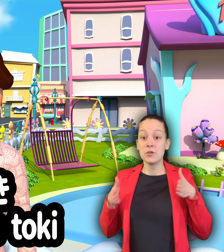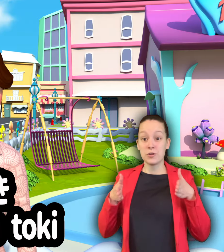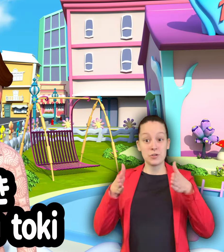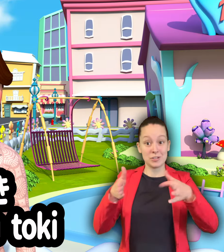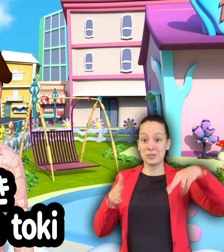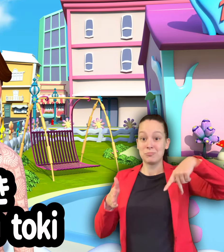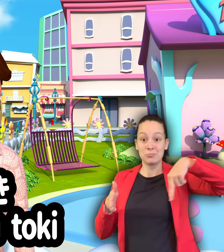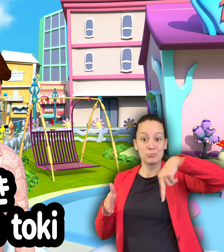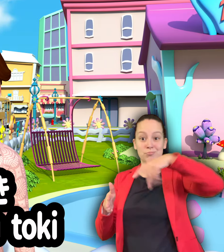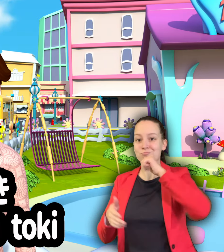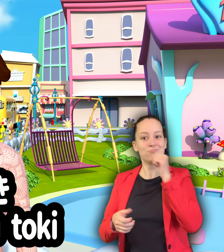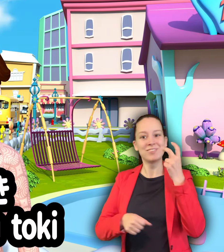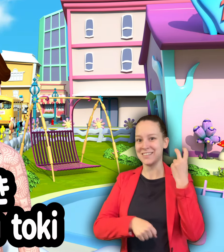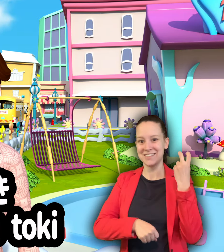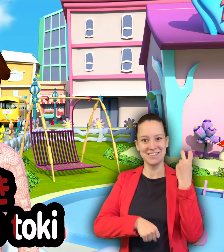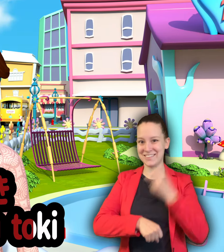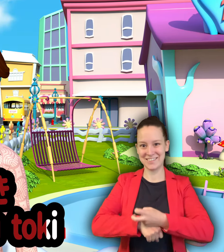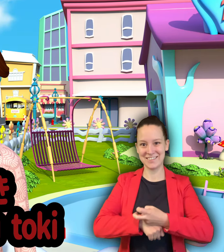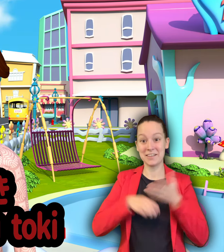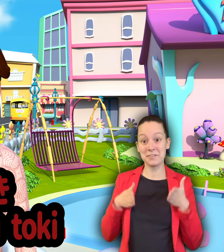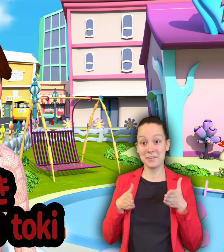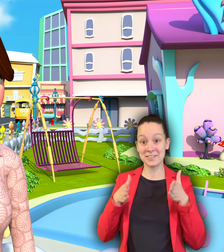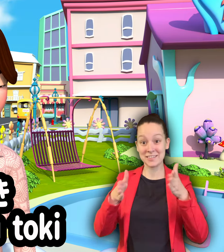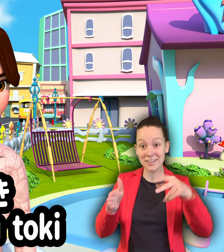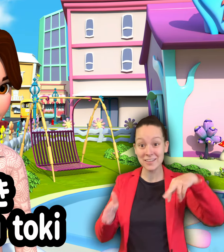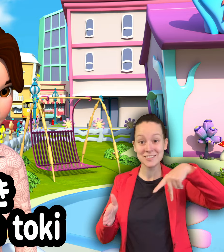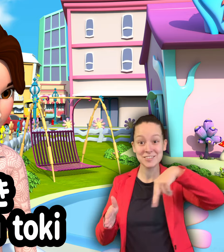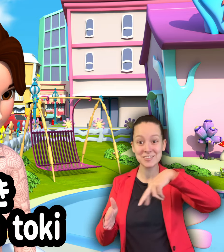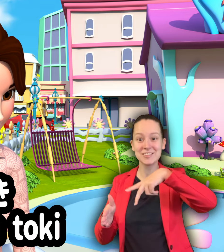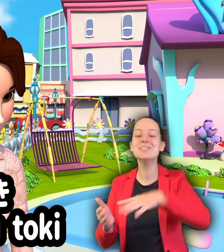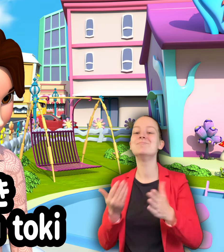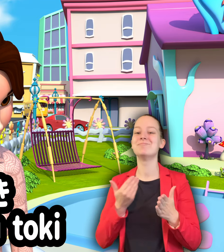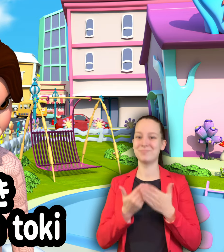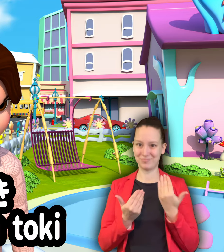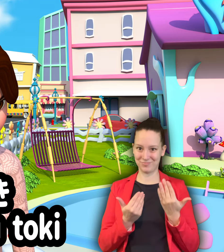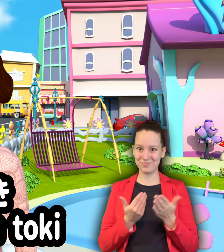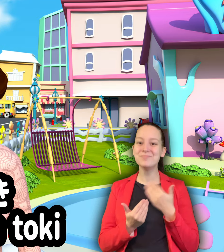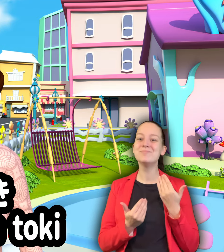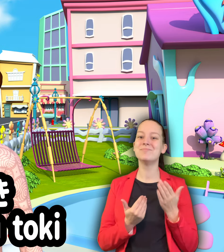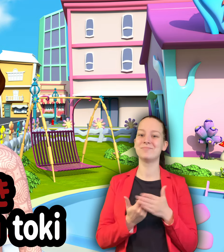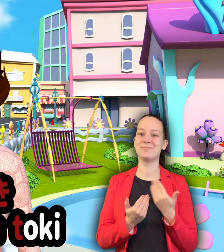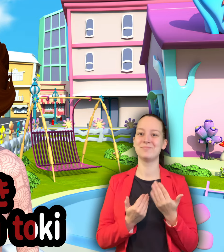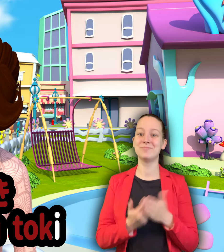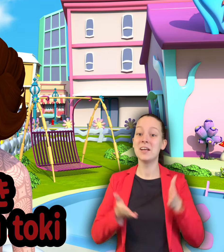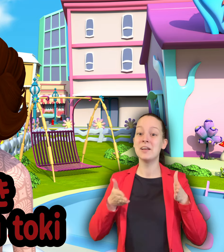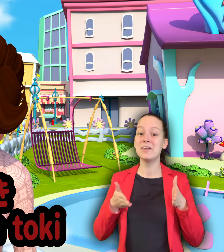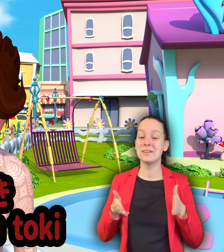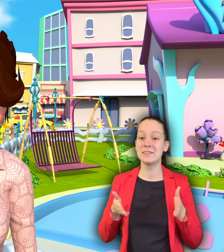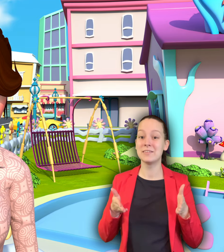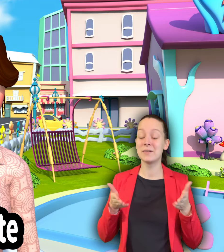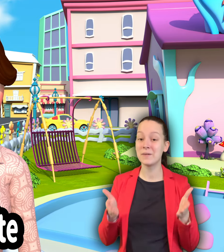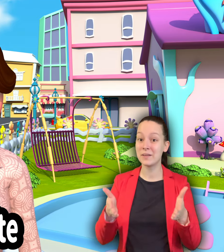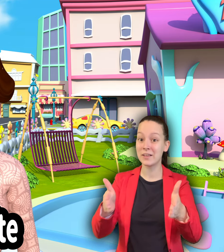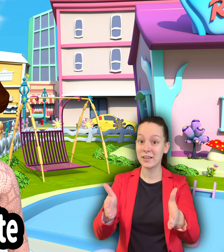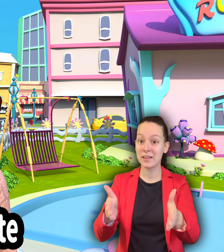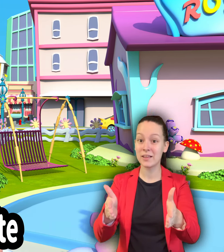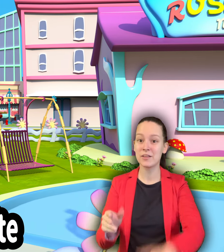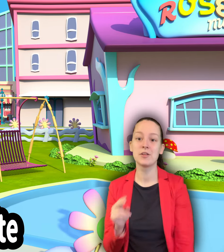ましょう道を渡る時道右を渡る